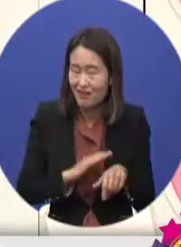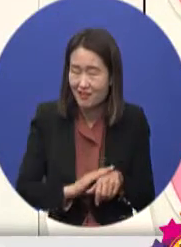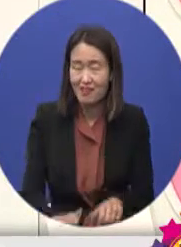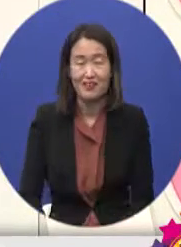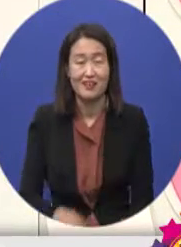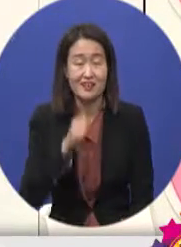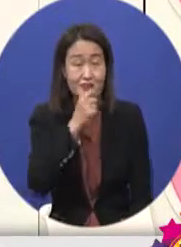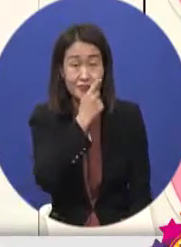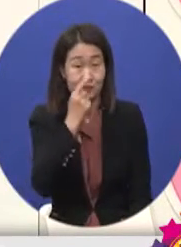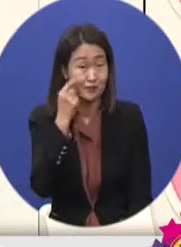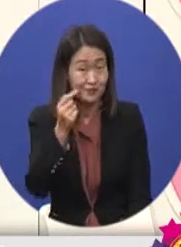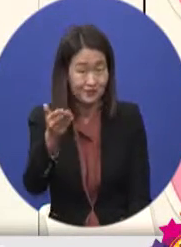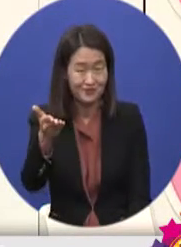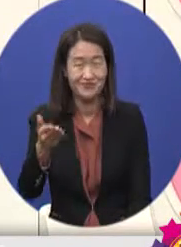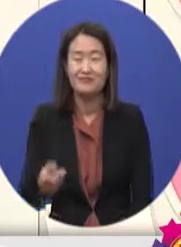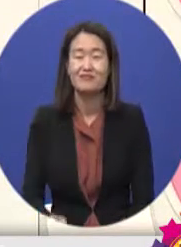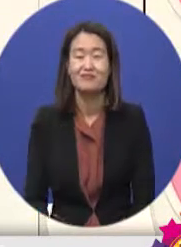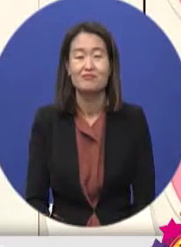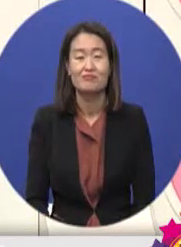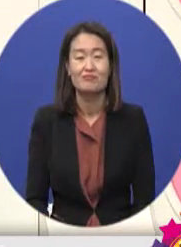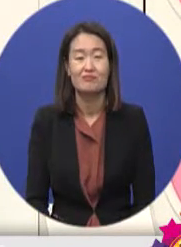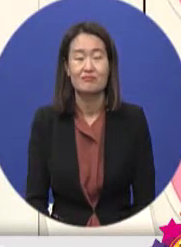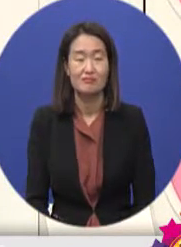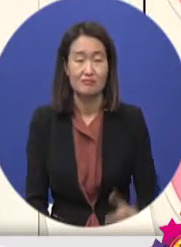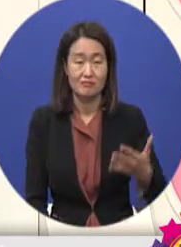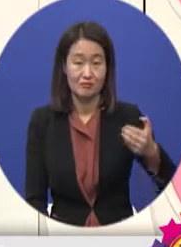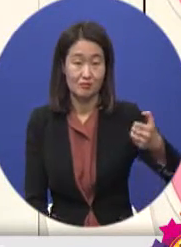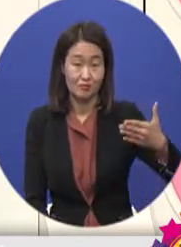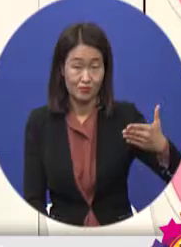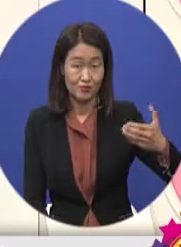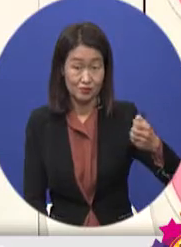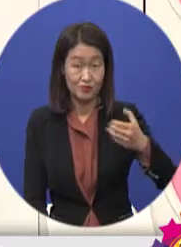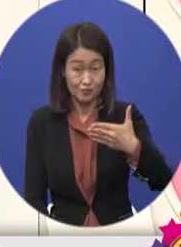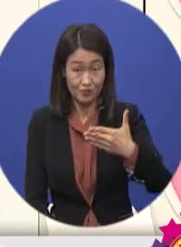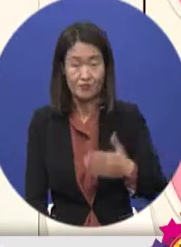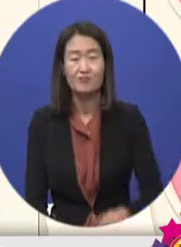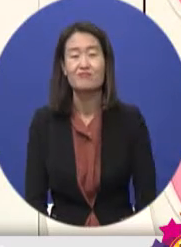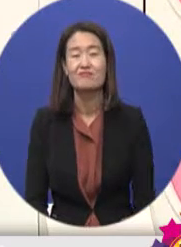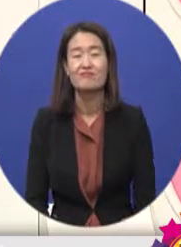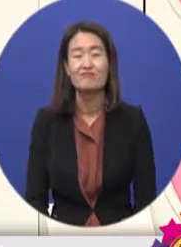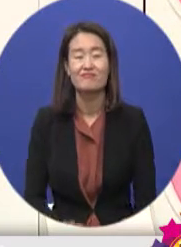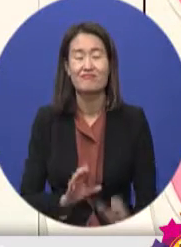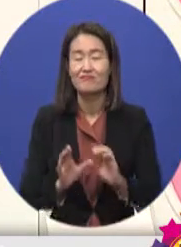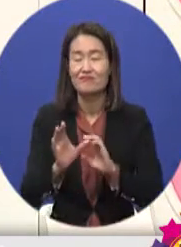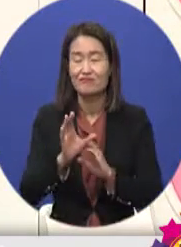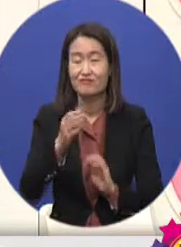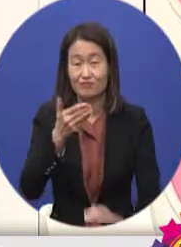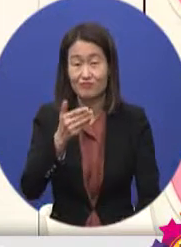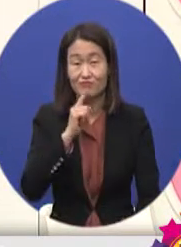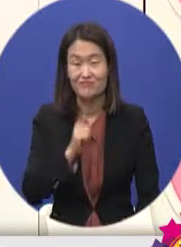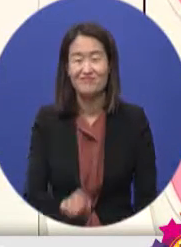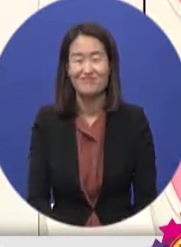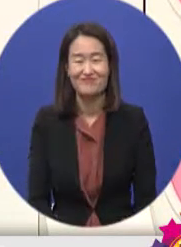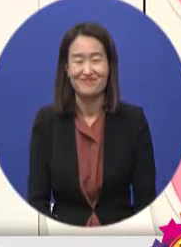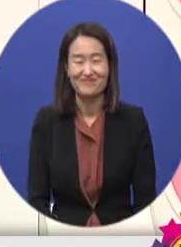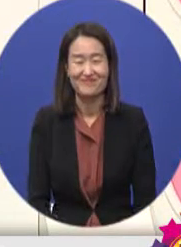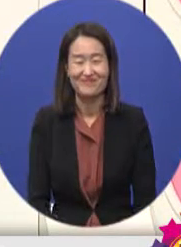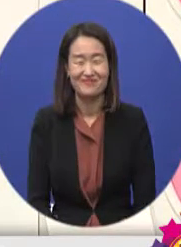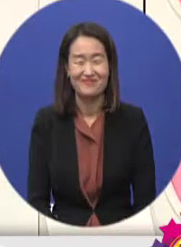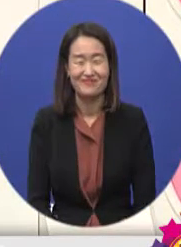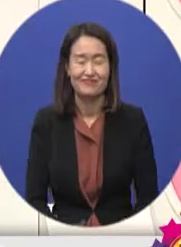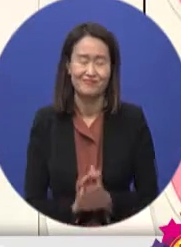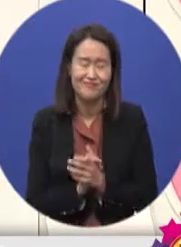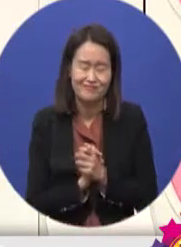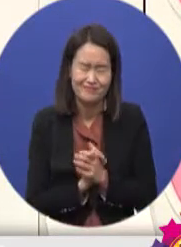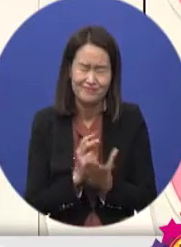들었습니다. 점수 볼게요. 네, 9점, 9점, 9점, 보너스 9점. 네,